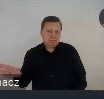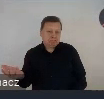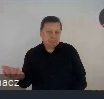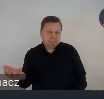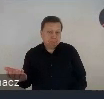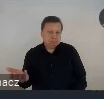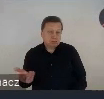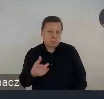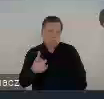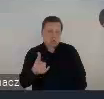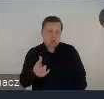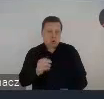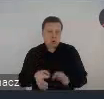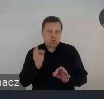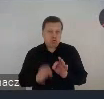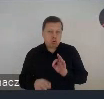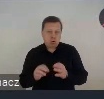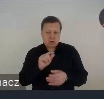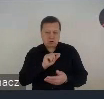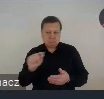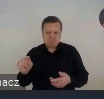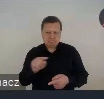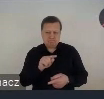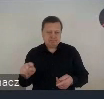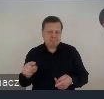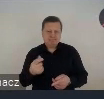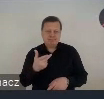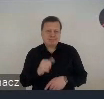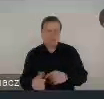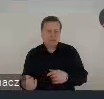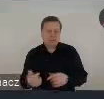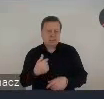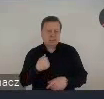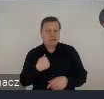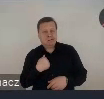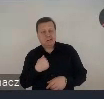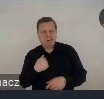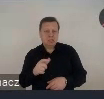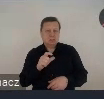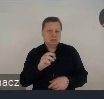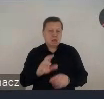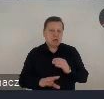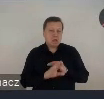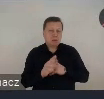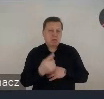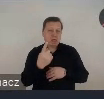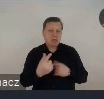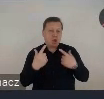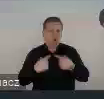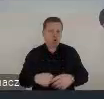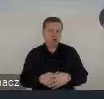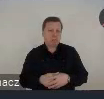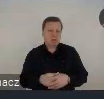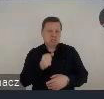jest niejednoznaczny, można to rozumieć na przykład, że cech reprezentowany jest jednoosobowo